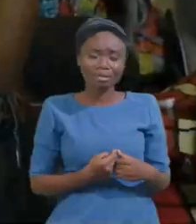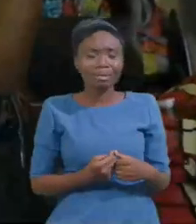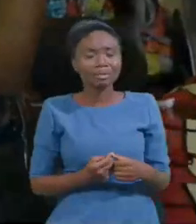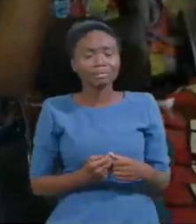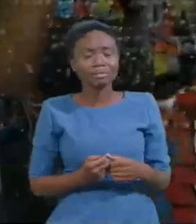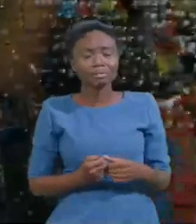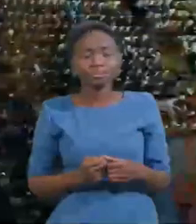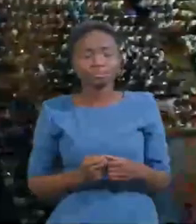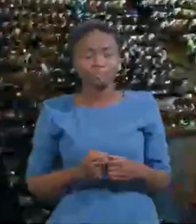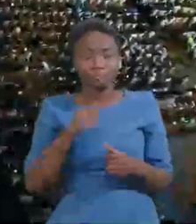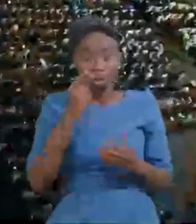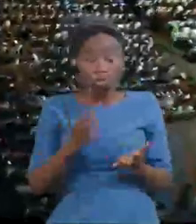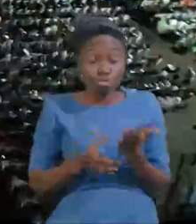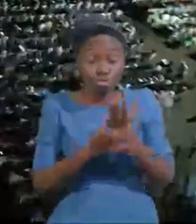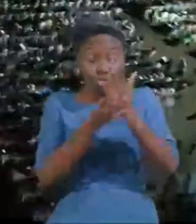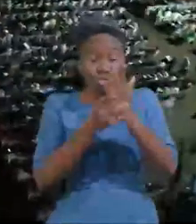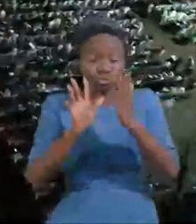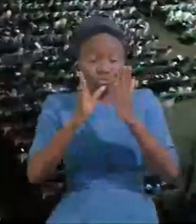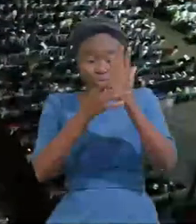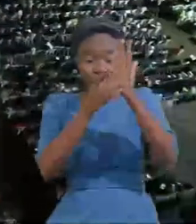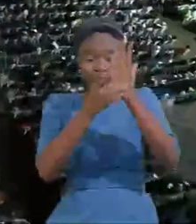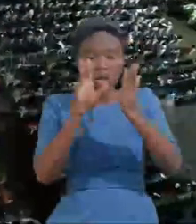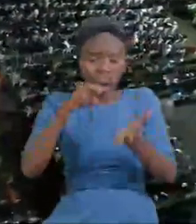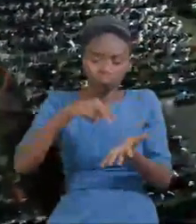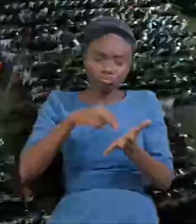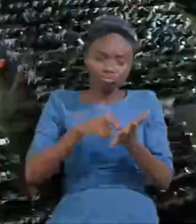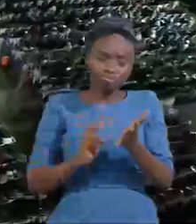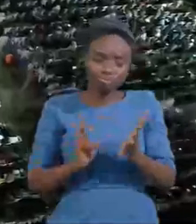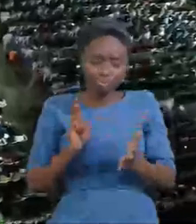Et que ta paix descende dans mon cœur.